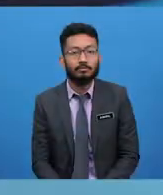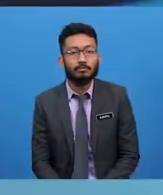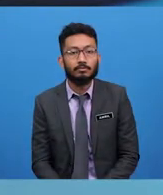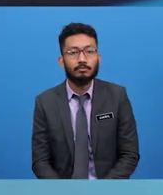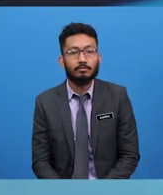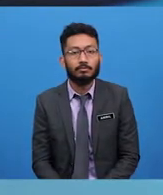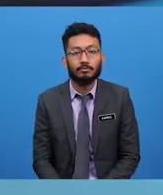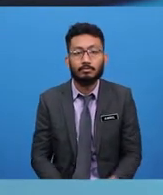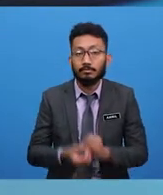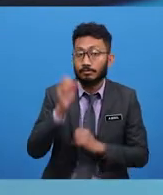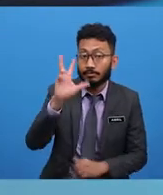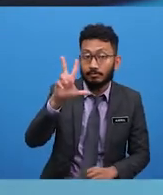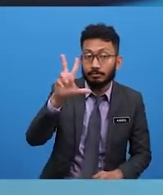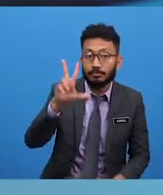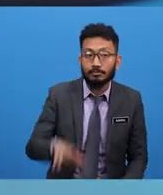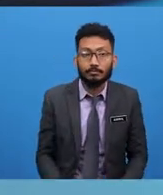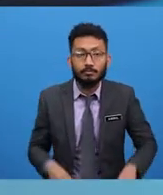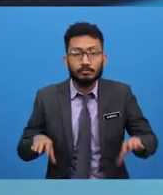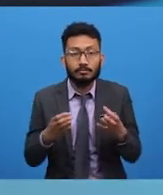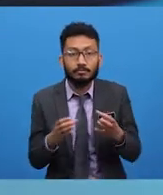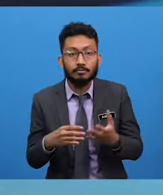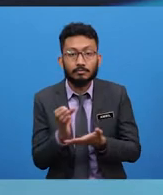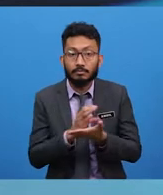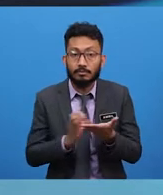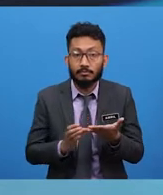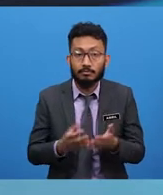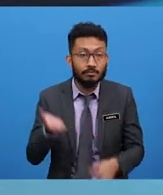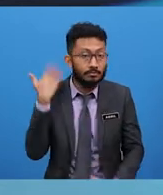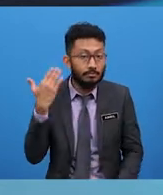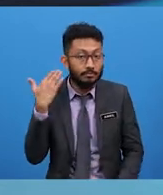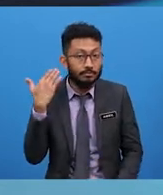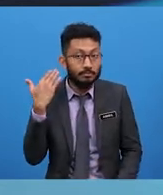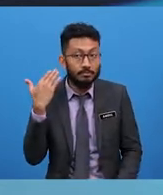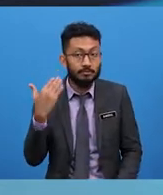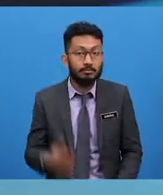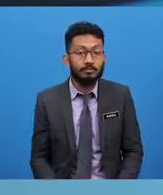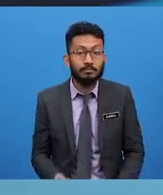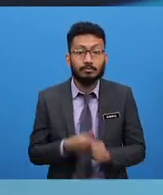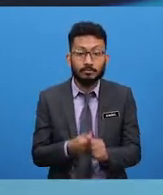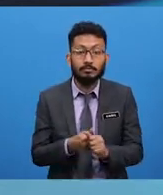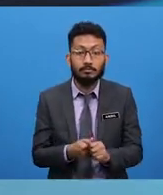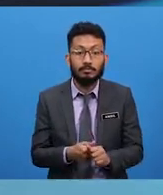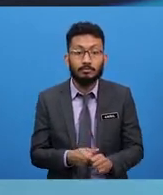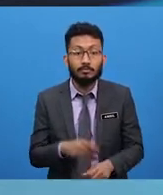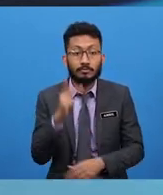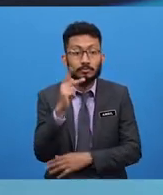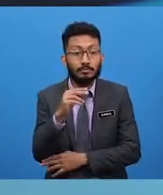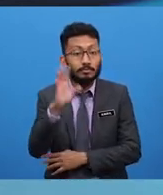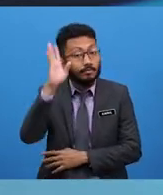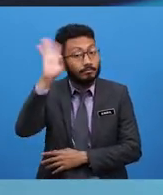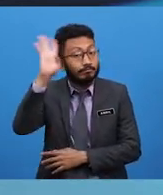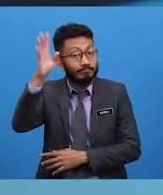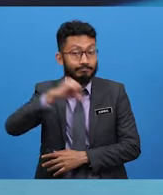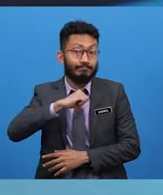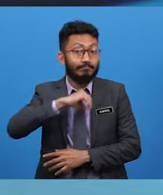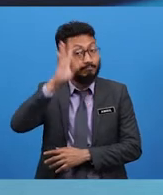Yang ketiga, membuat corak latar secara spontan mengikut kreativiti